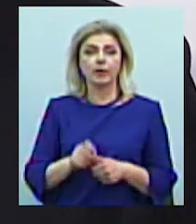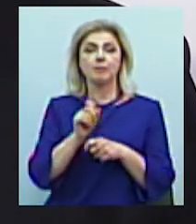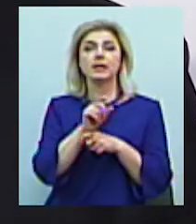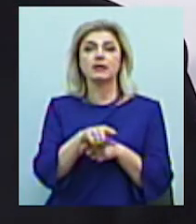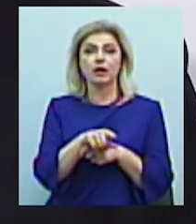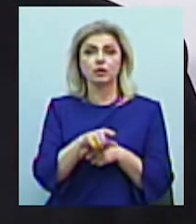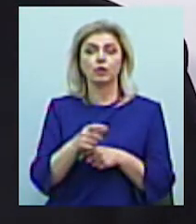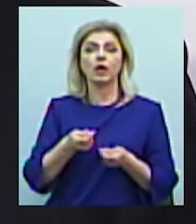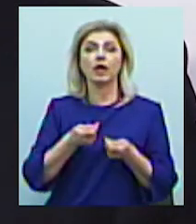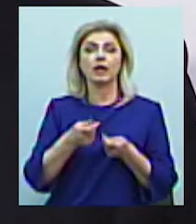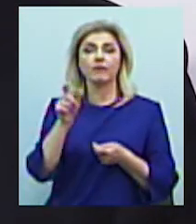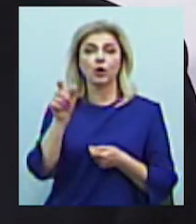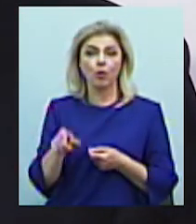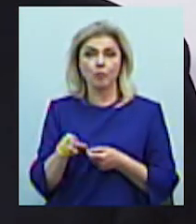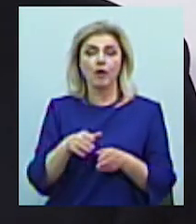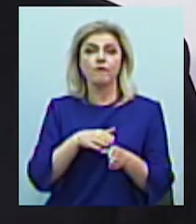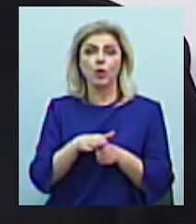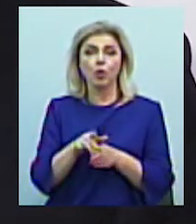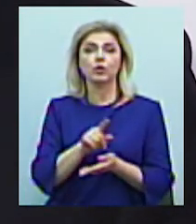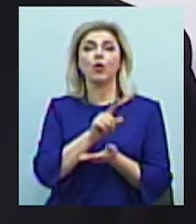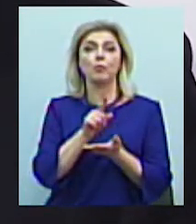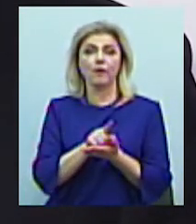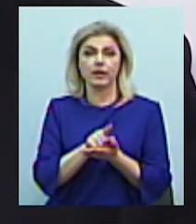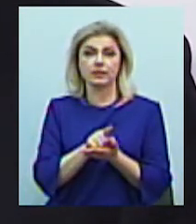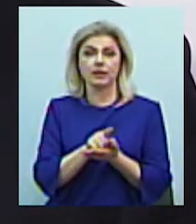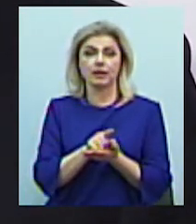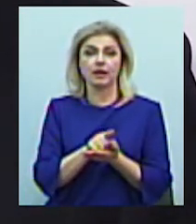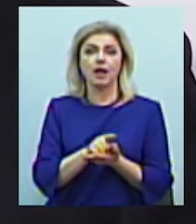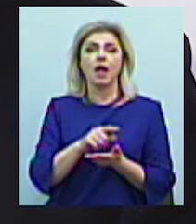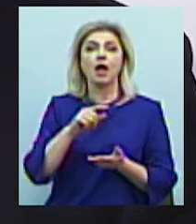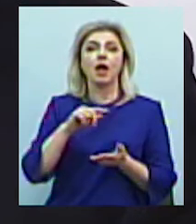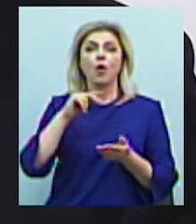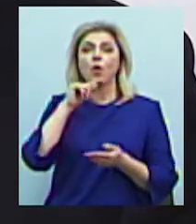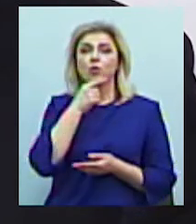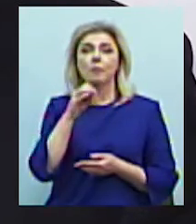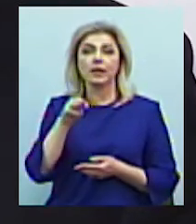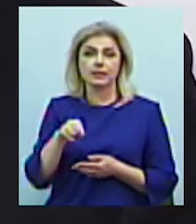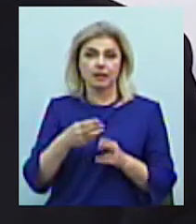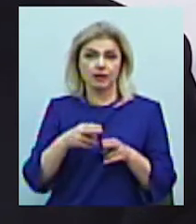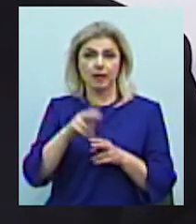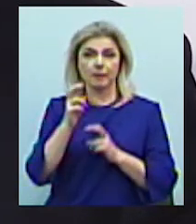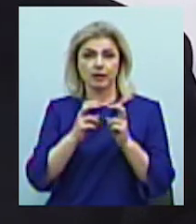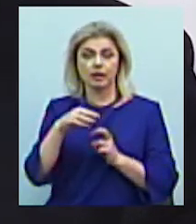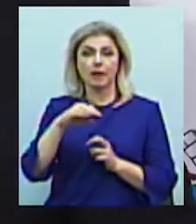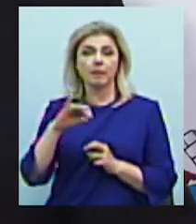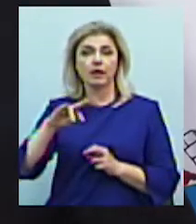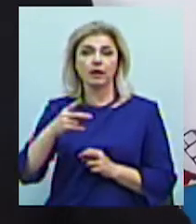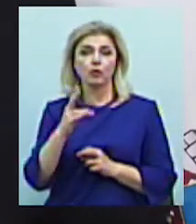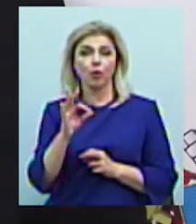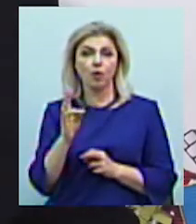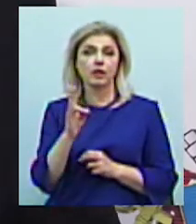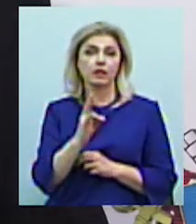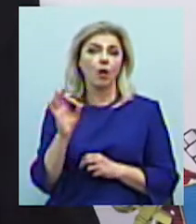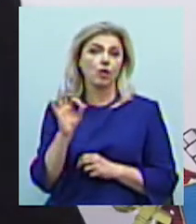Призначено керівником, виконувачем обов'язки, економіста цього підприємства Мінько Наталю Олегівну.